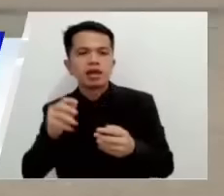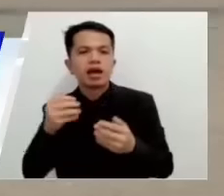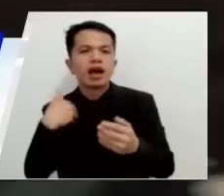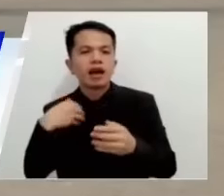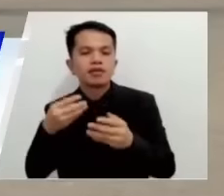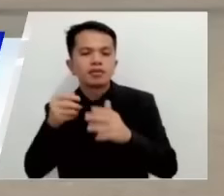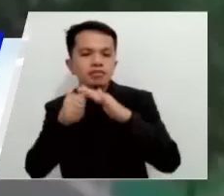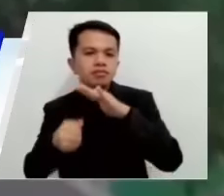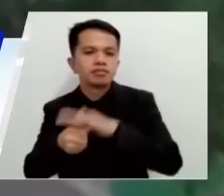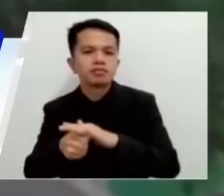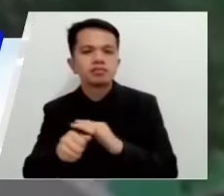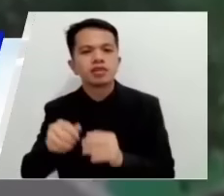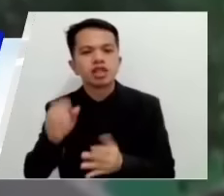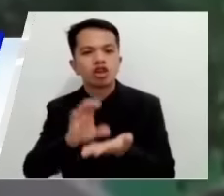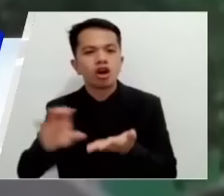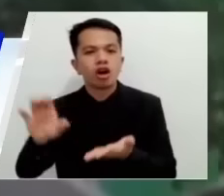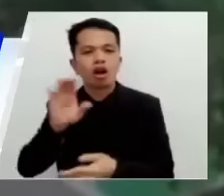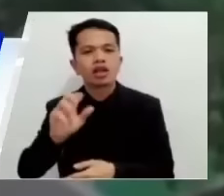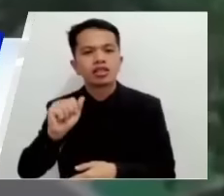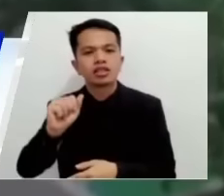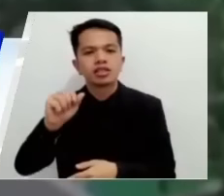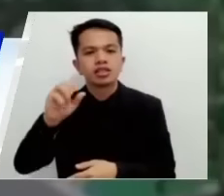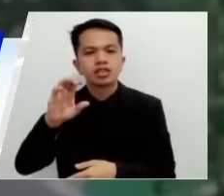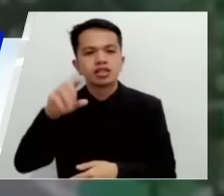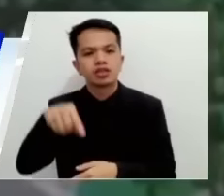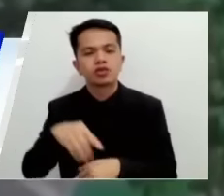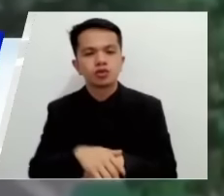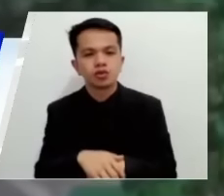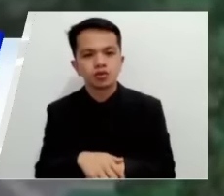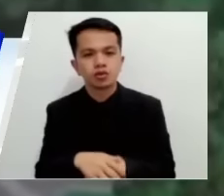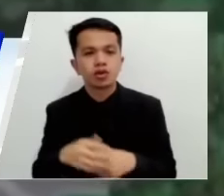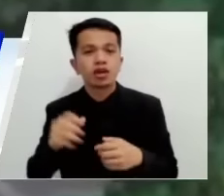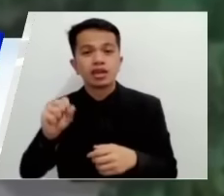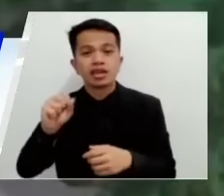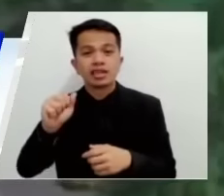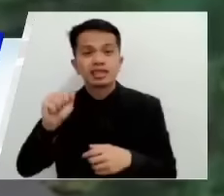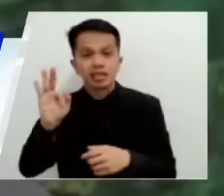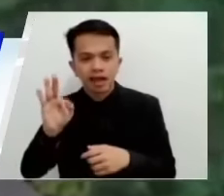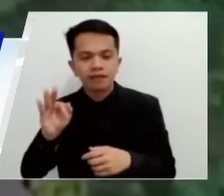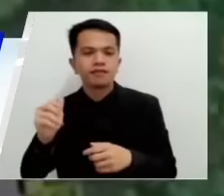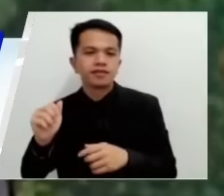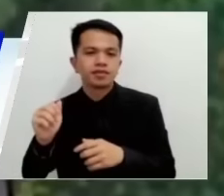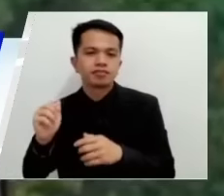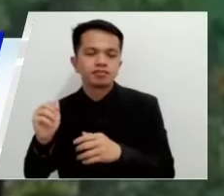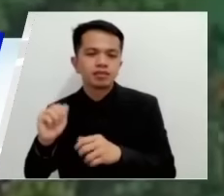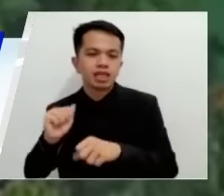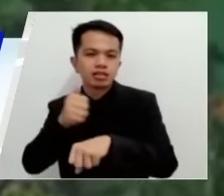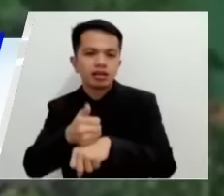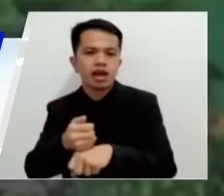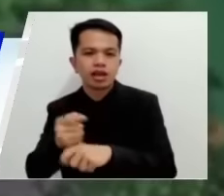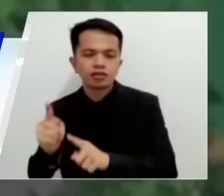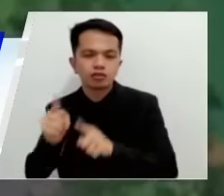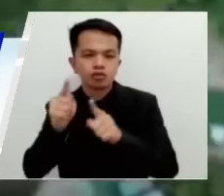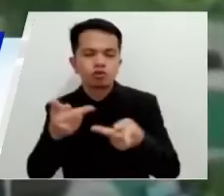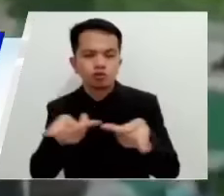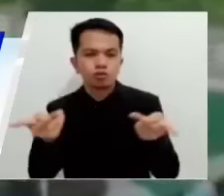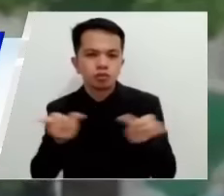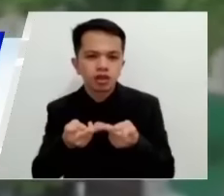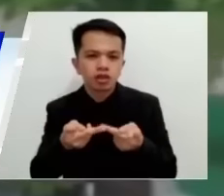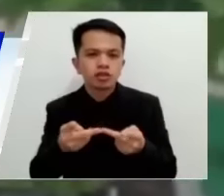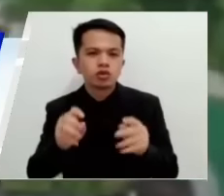Quiboloy. 1,000 SAF at SWAT ang naatas ang palibutan ng lugar para matiyak na walang